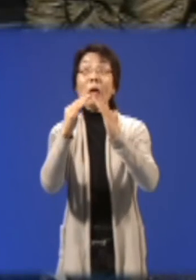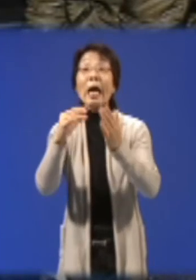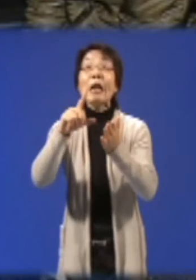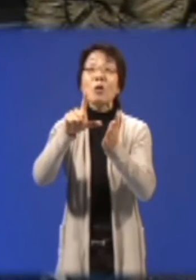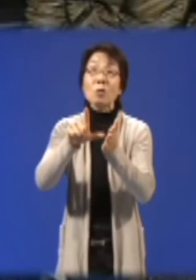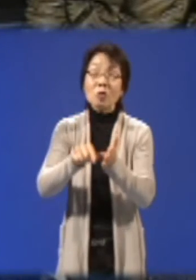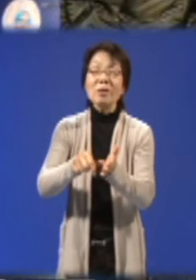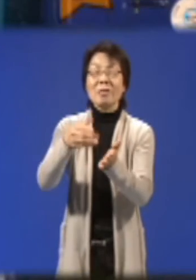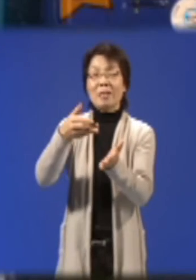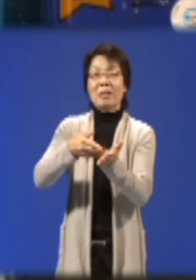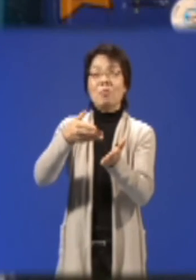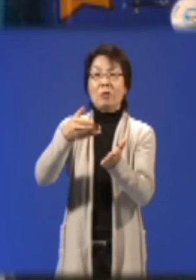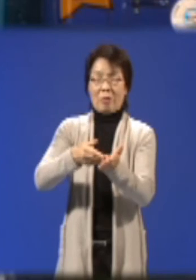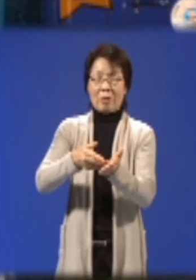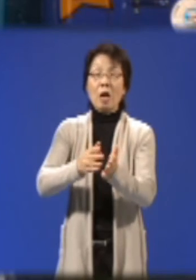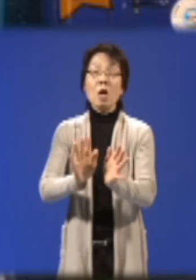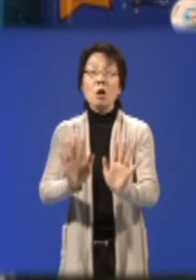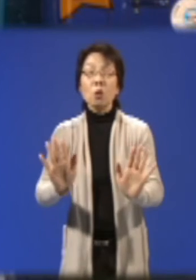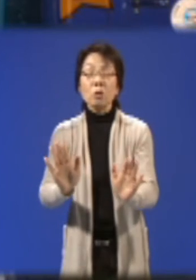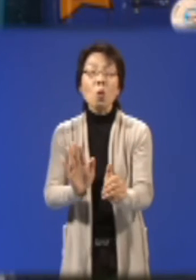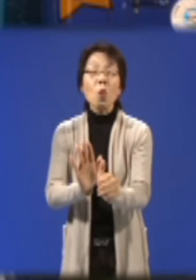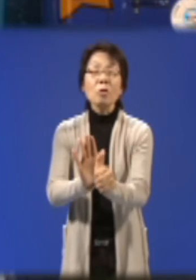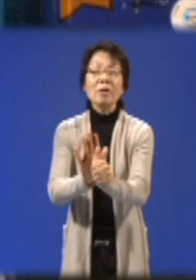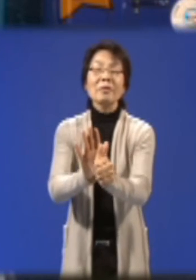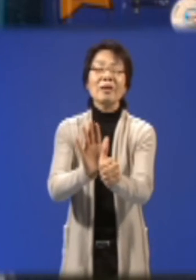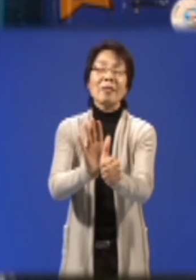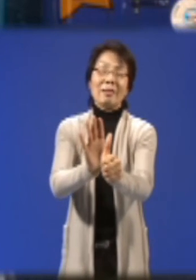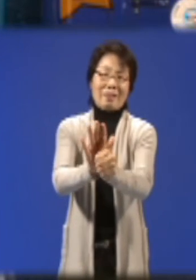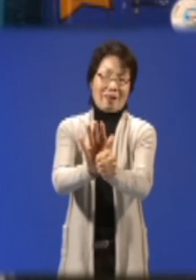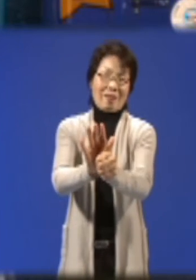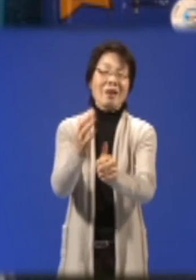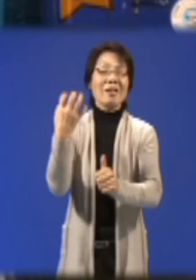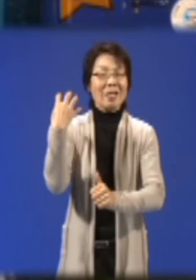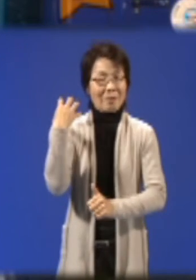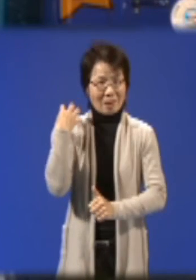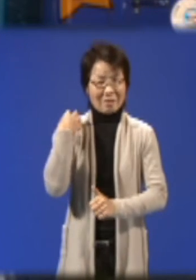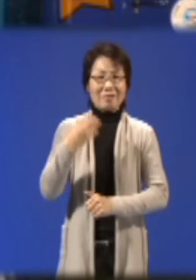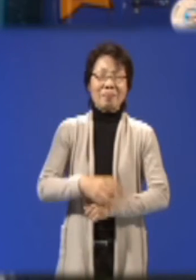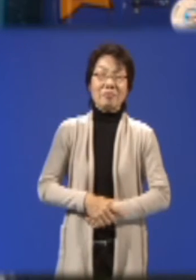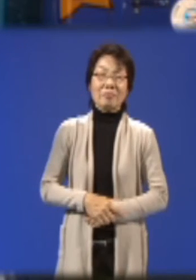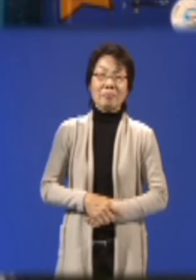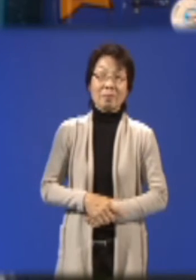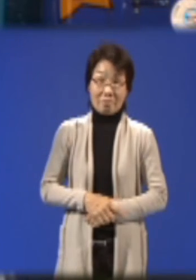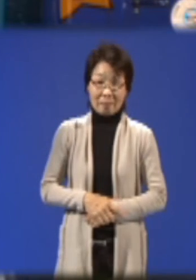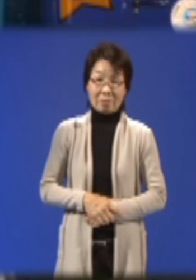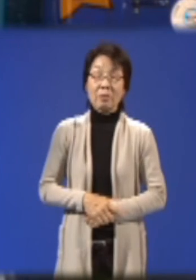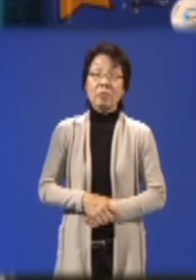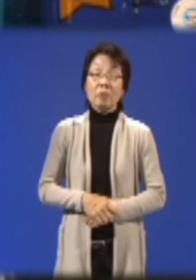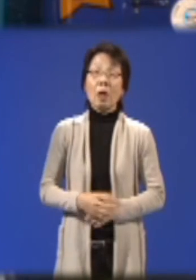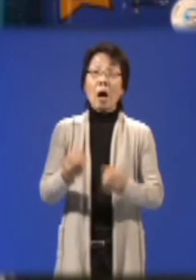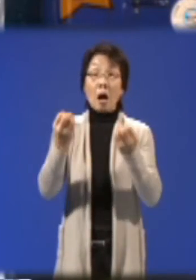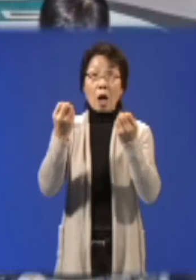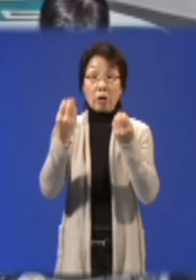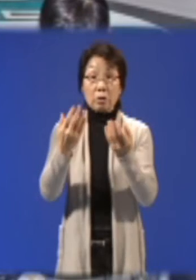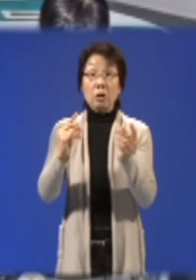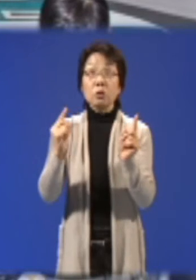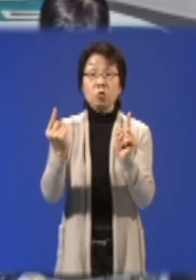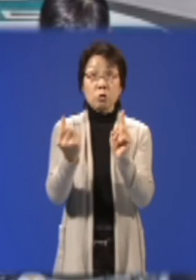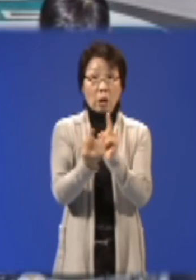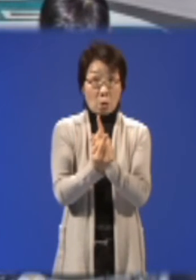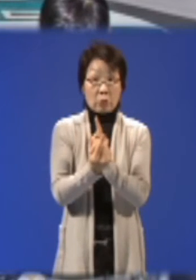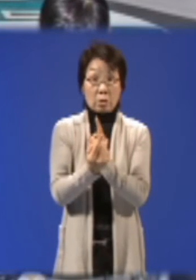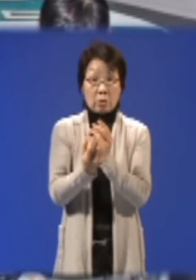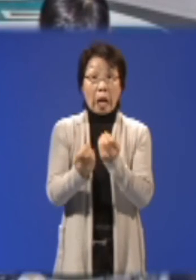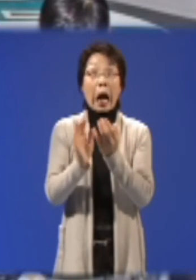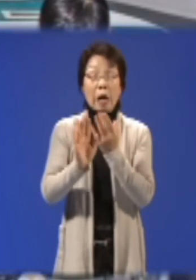したり、安全に星の観察ができるようにサポートしたりしています。そしてリニューアルしてから